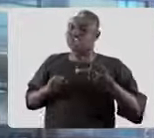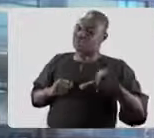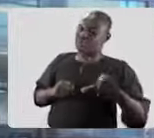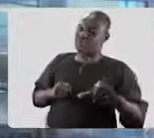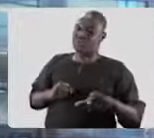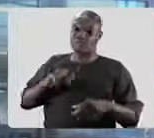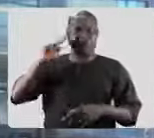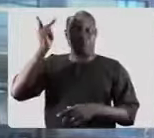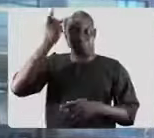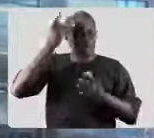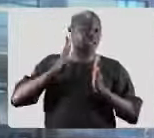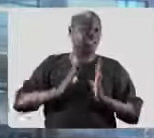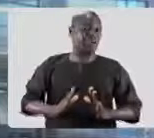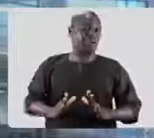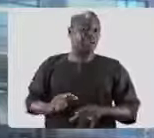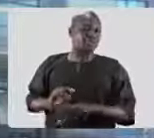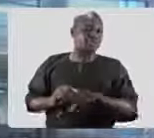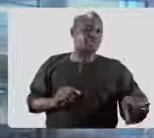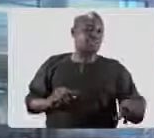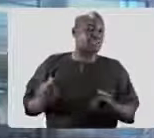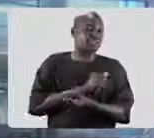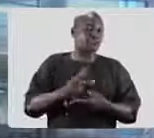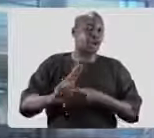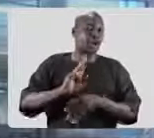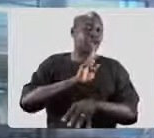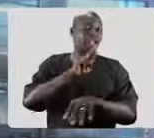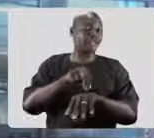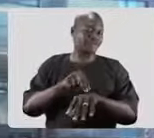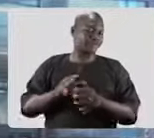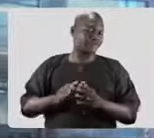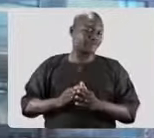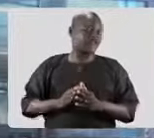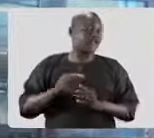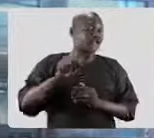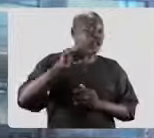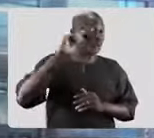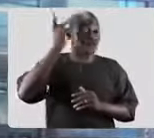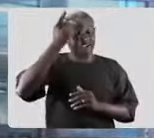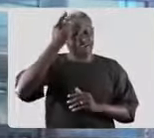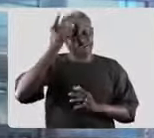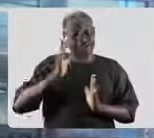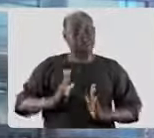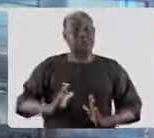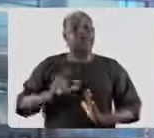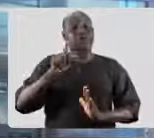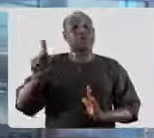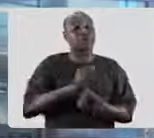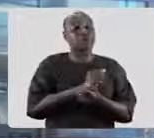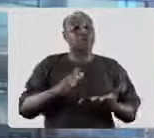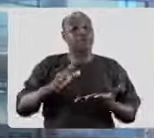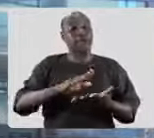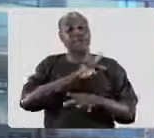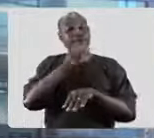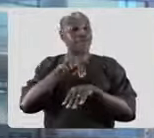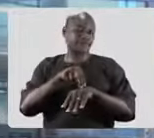mo politicians no mo ana mo sai oman no mo politicians no mo na mo sai oman